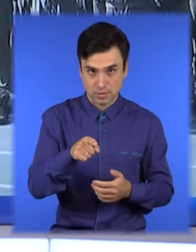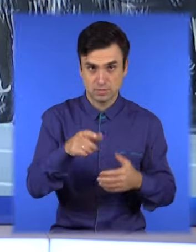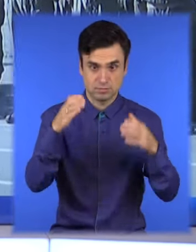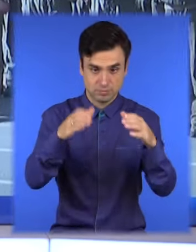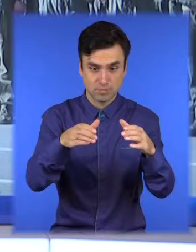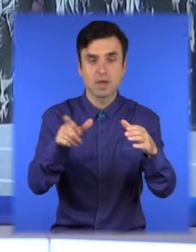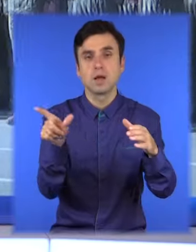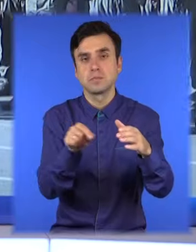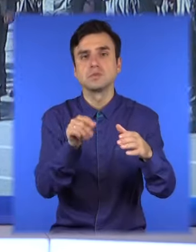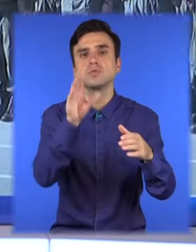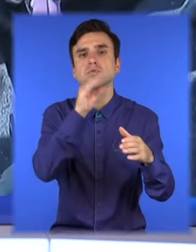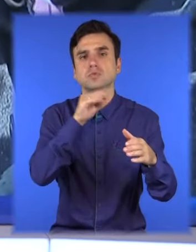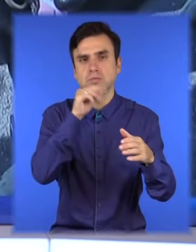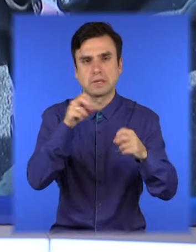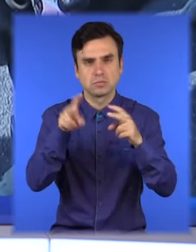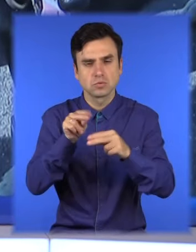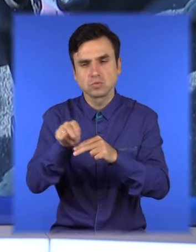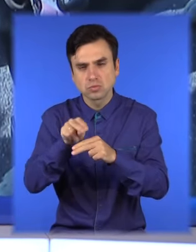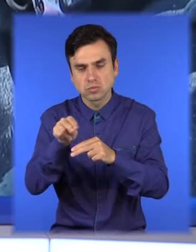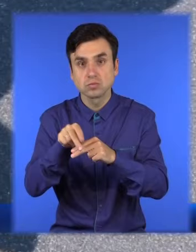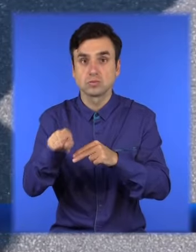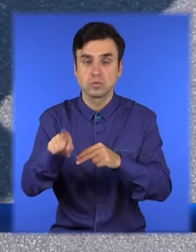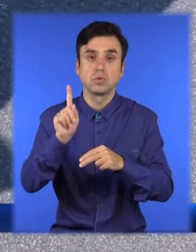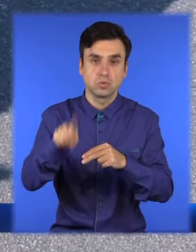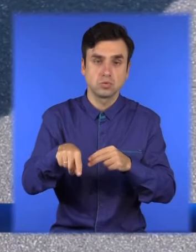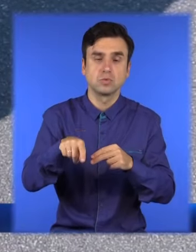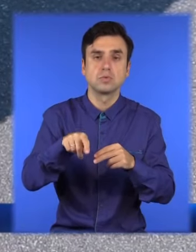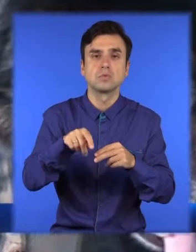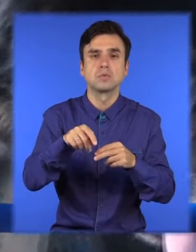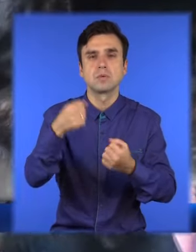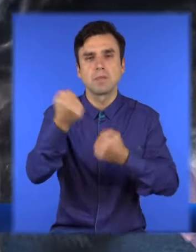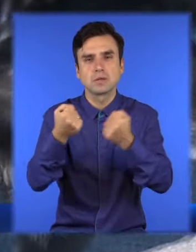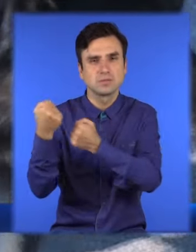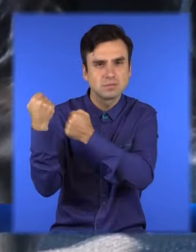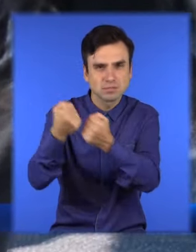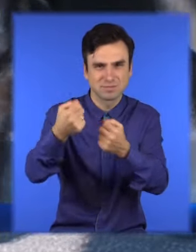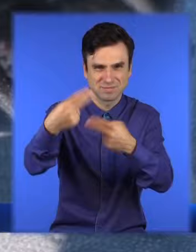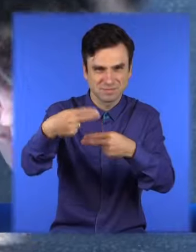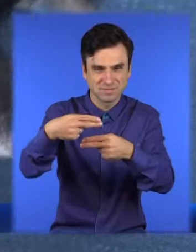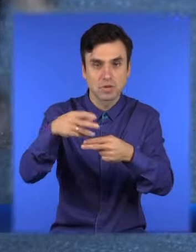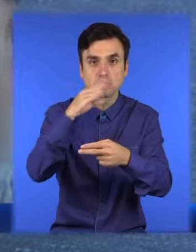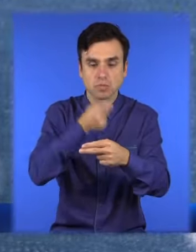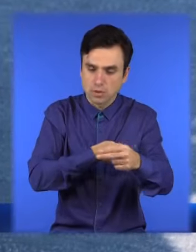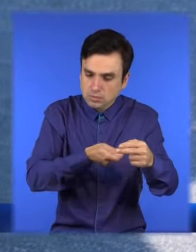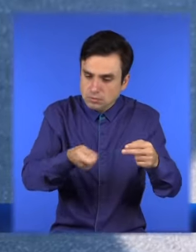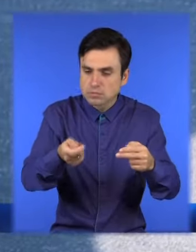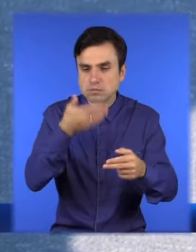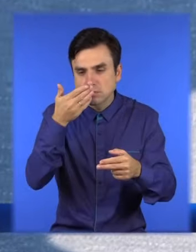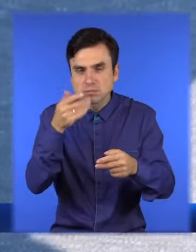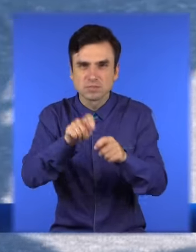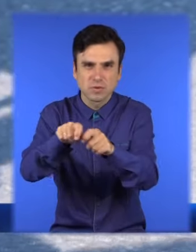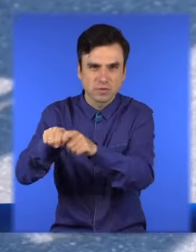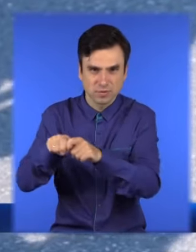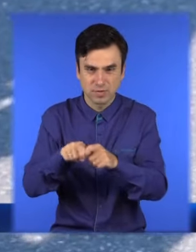і спеціально навчені собаки. Вони брали участь у перевірці автотранспорту. Переважно це європейські та німецькі